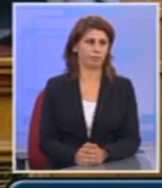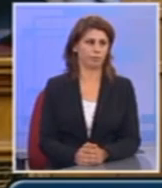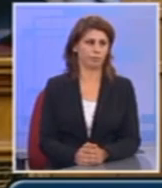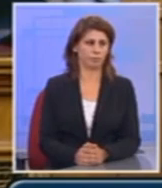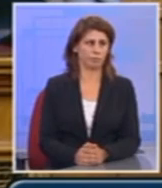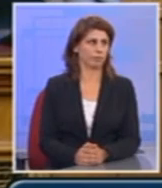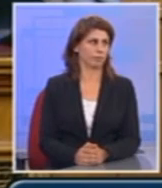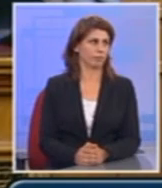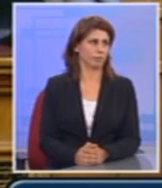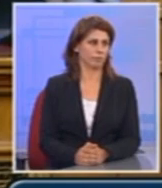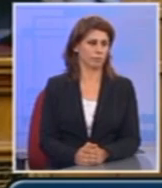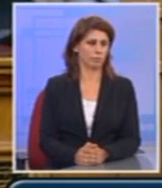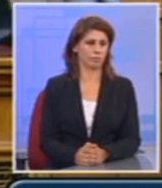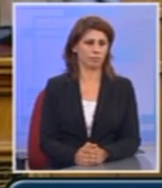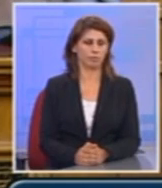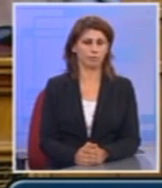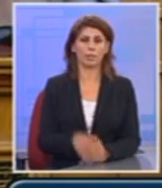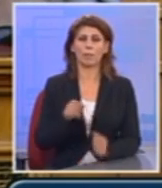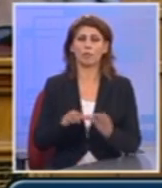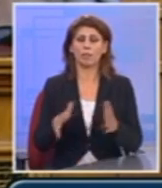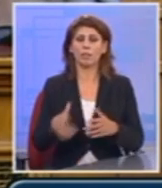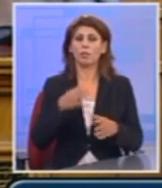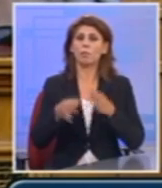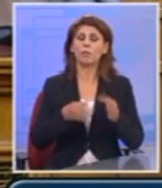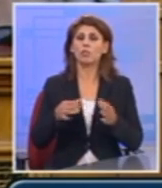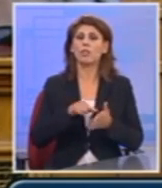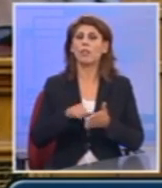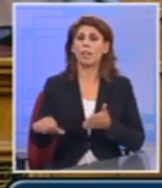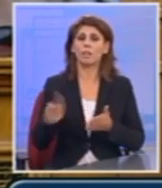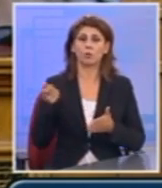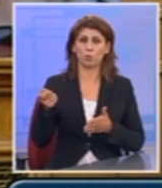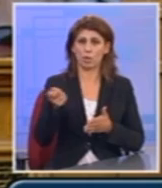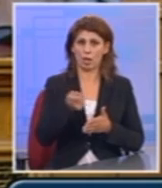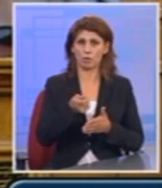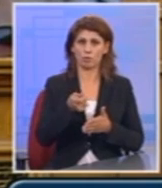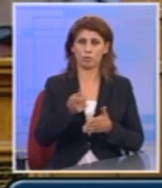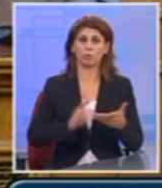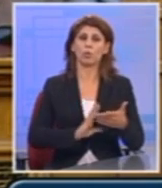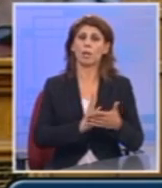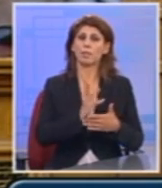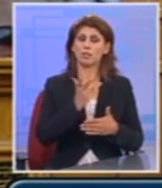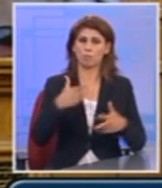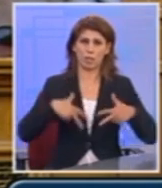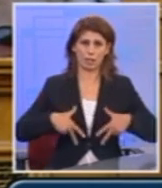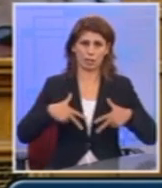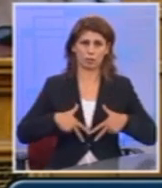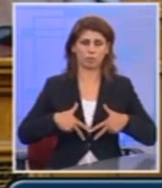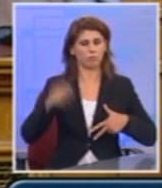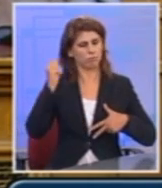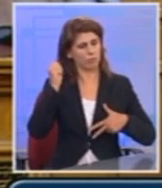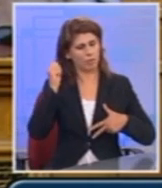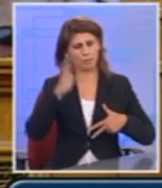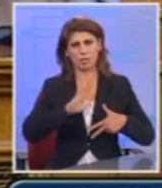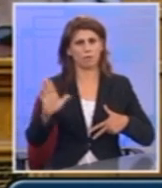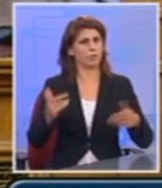το ποίο μιλούσε για την διαγραφή του χρέους των μένων κρατών και δεν πιστεύαμε ότι